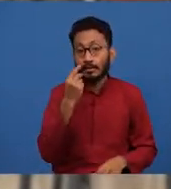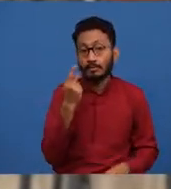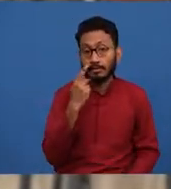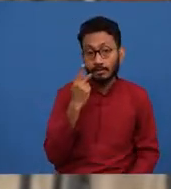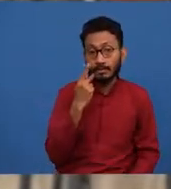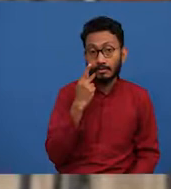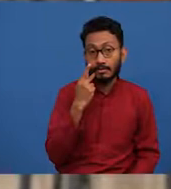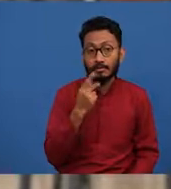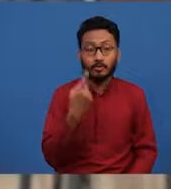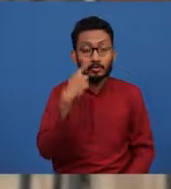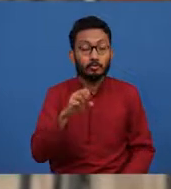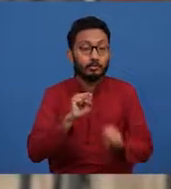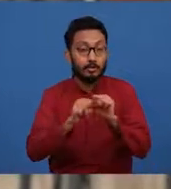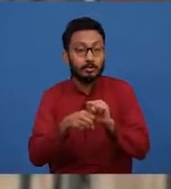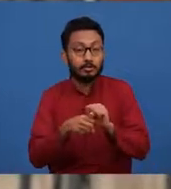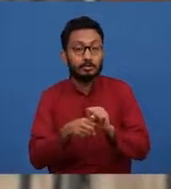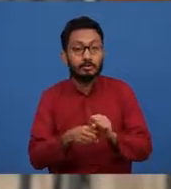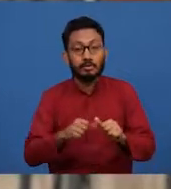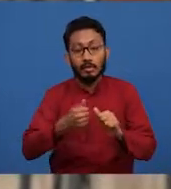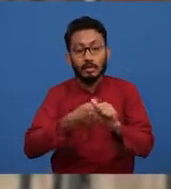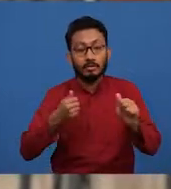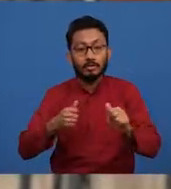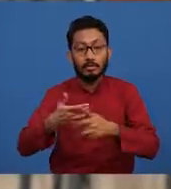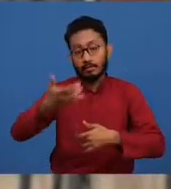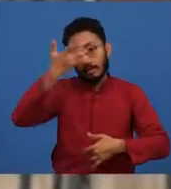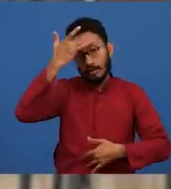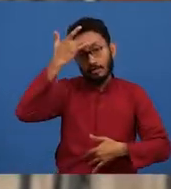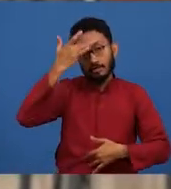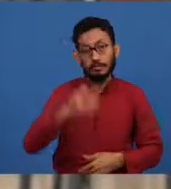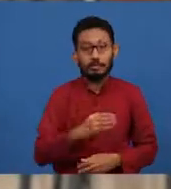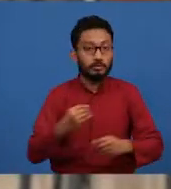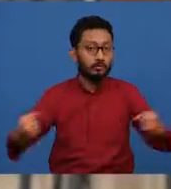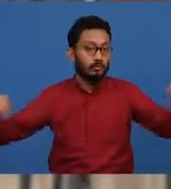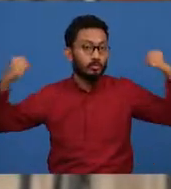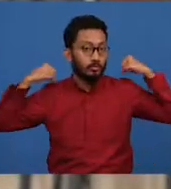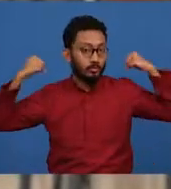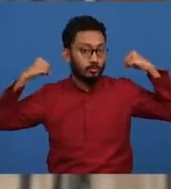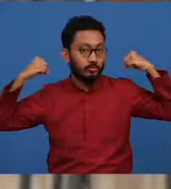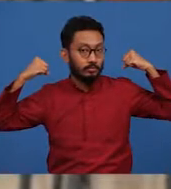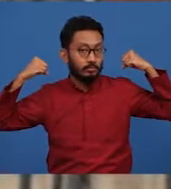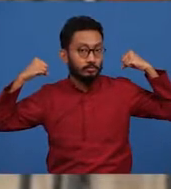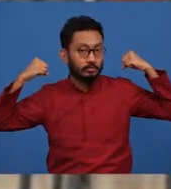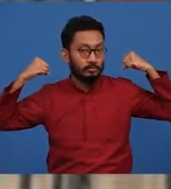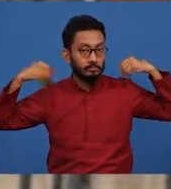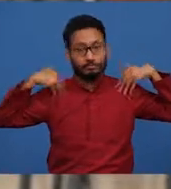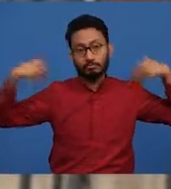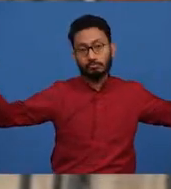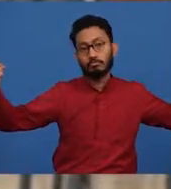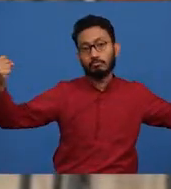supaya terhindar dari penyakit dan supaya badan kita kekal sehat.